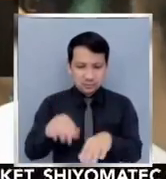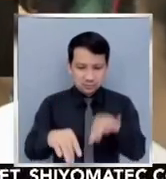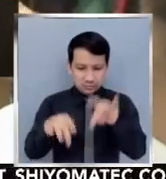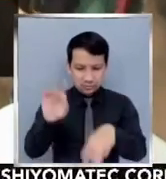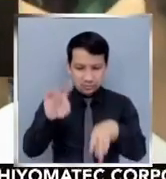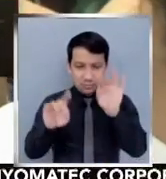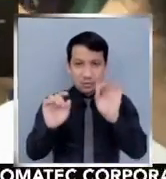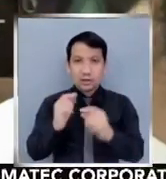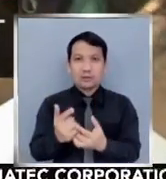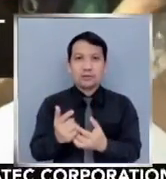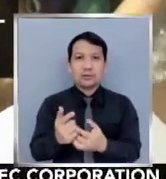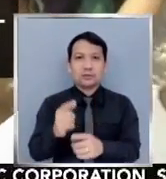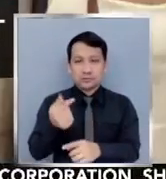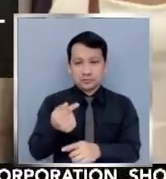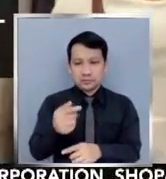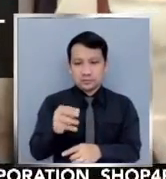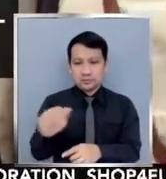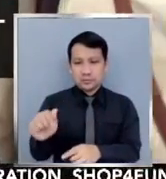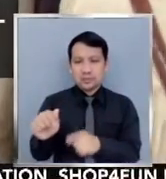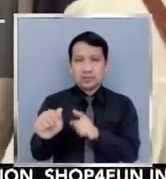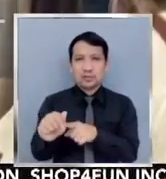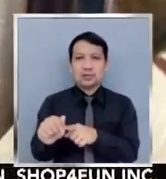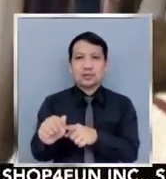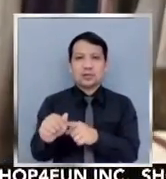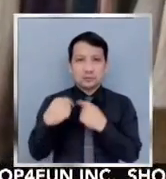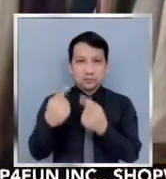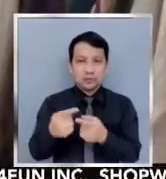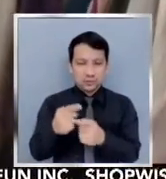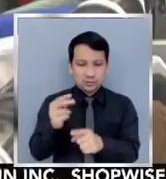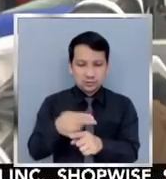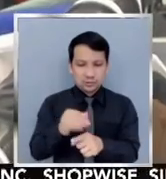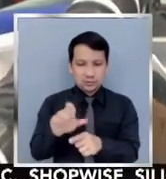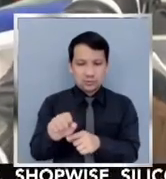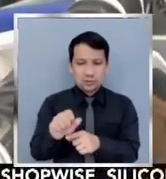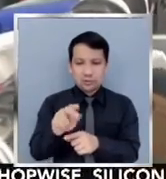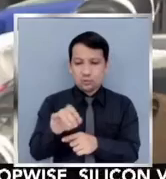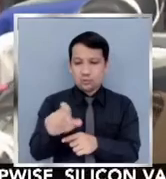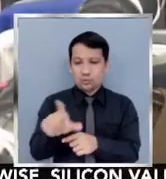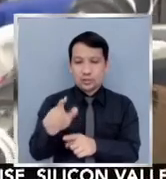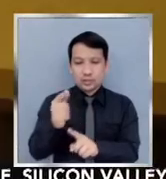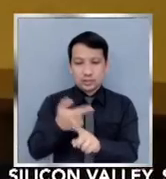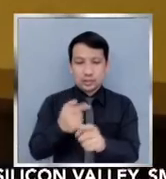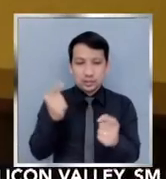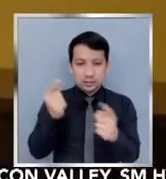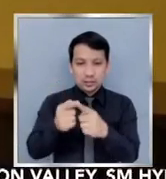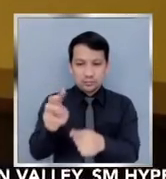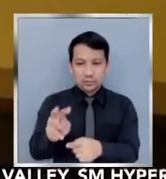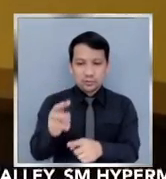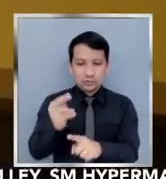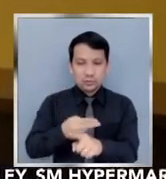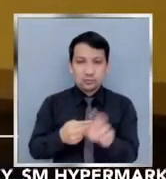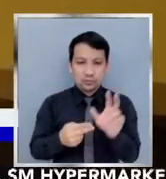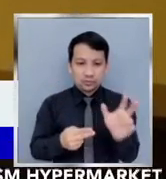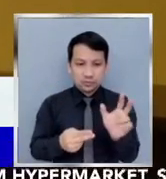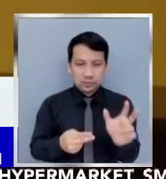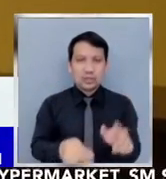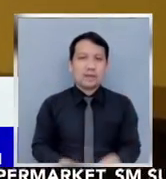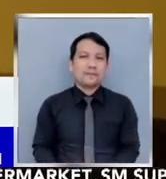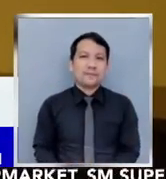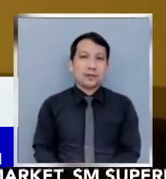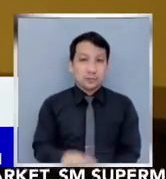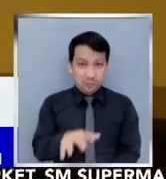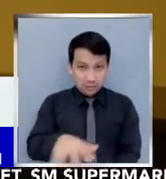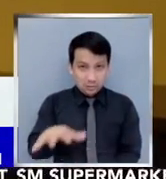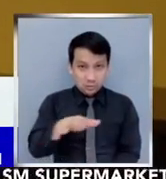ng GMA Kapuso Foundation sa Noel Bazaar hanggang Miyerkules, November 30. Talagang tinatangkilik nila. I'm